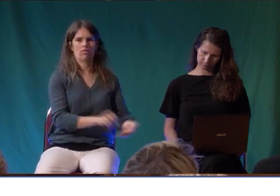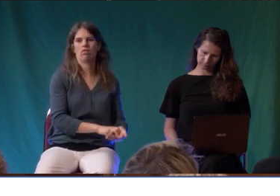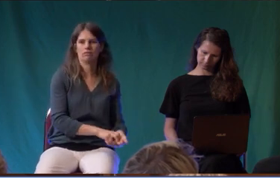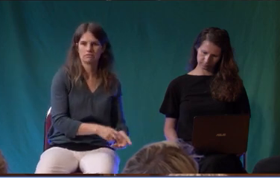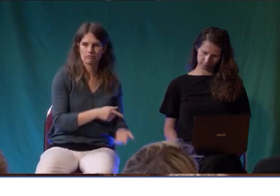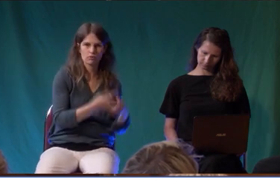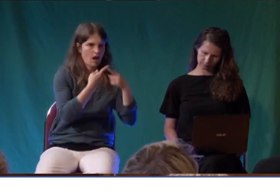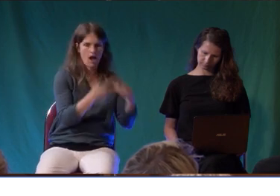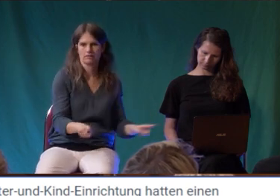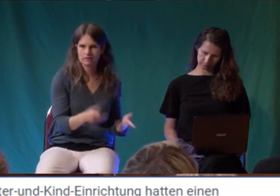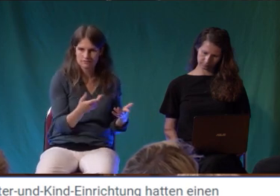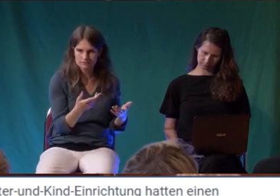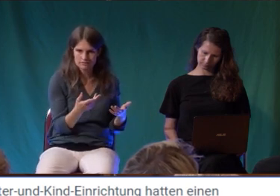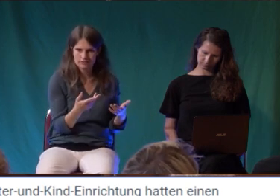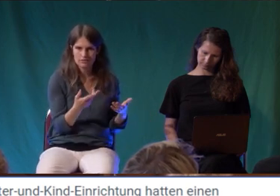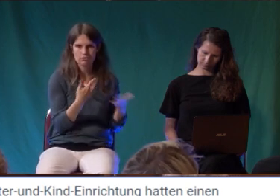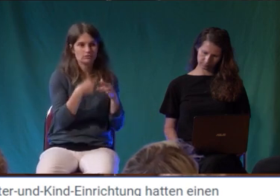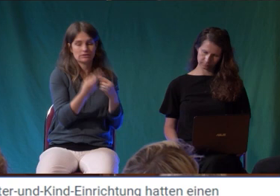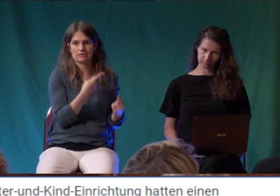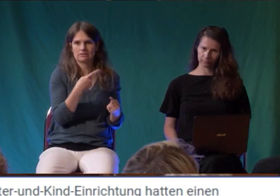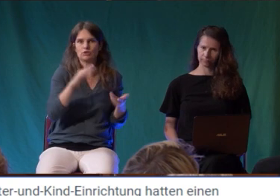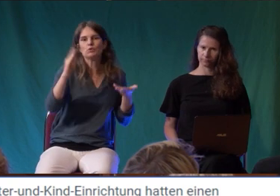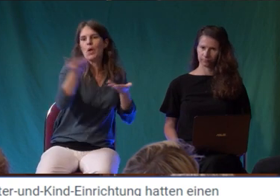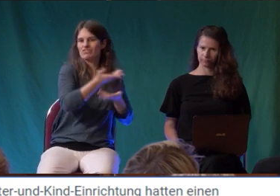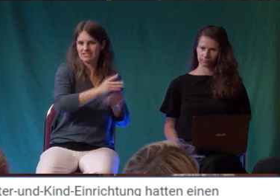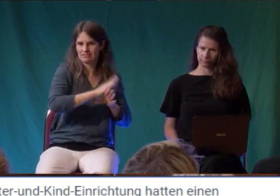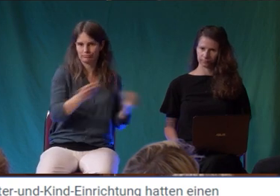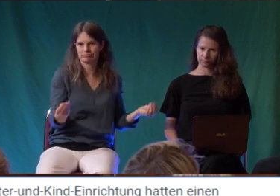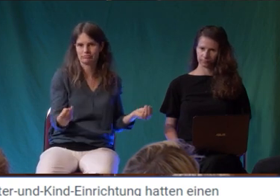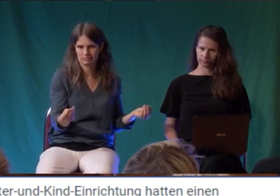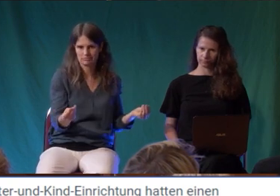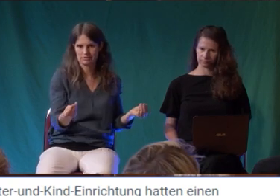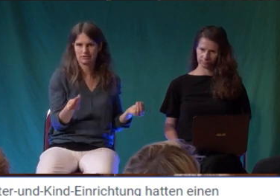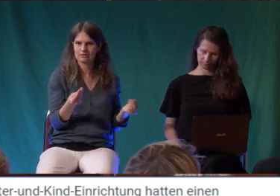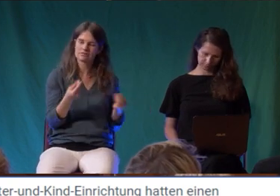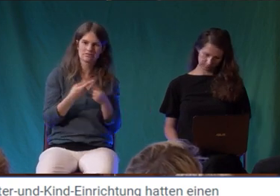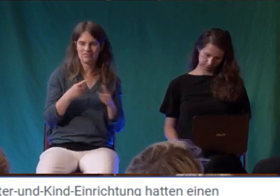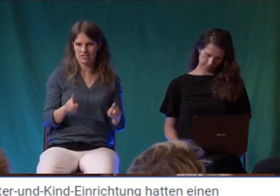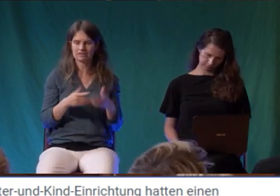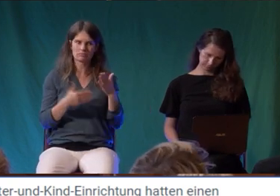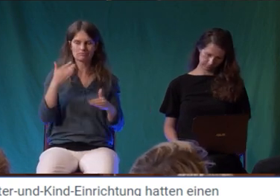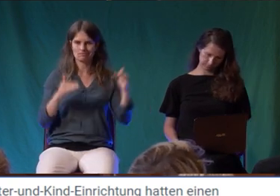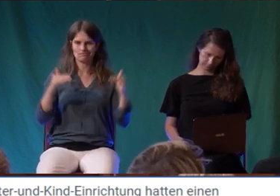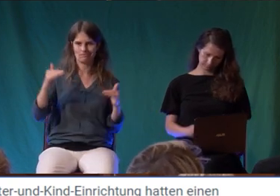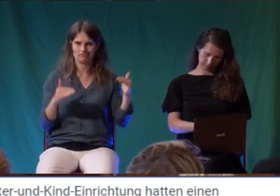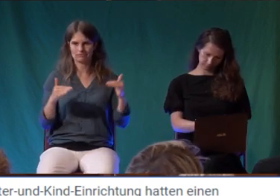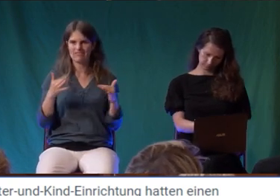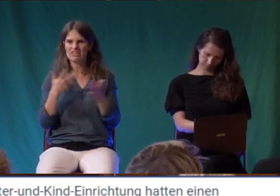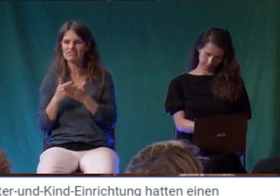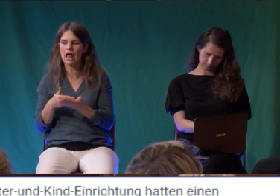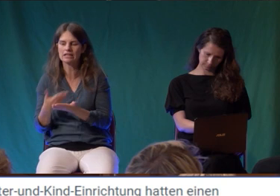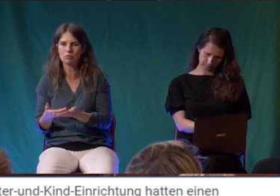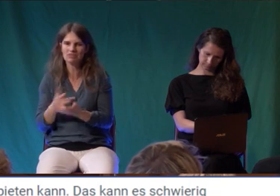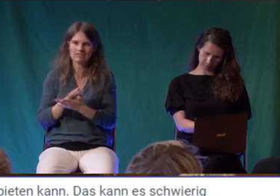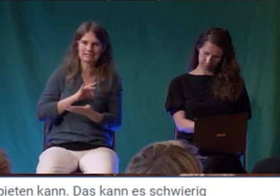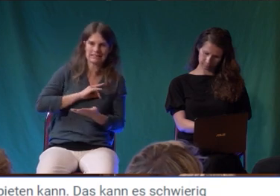alles kümmern und ja und das gibt eben nicht mehr diesen Service genau ein ganz wichtiges Spannungsfeld ist natürlich das zwischen